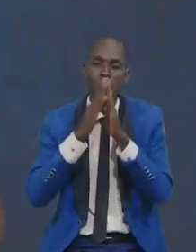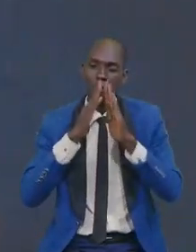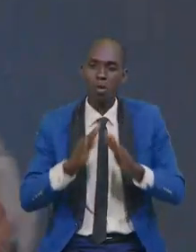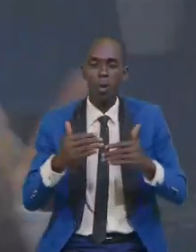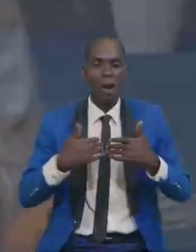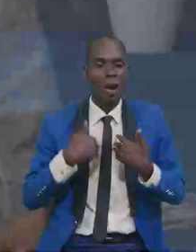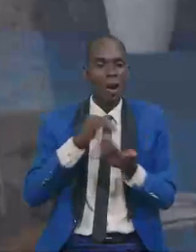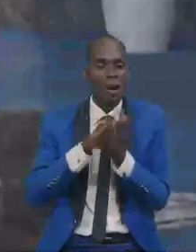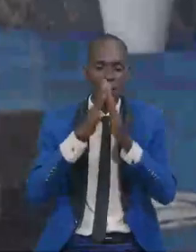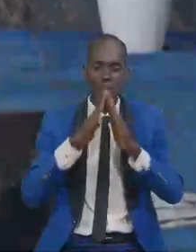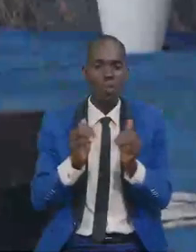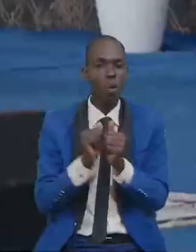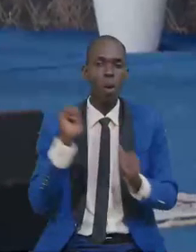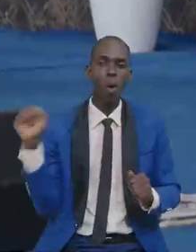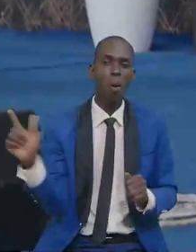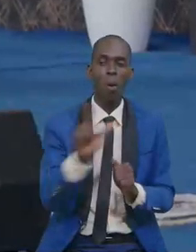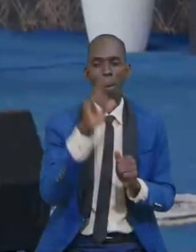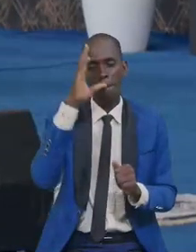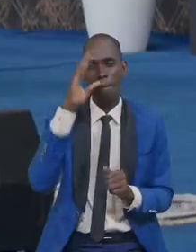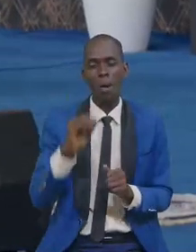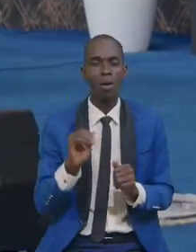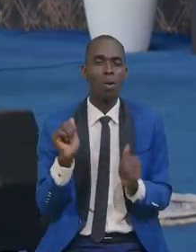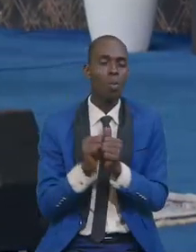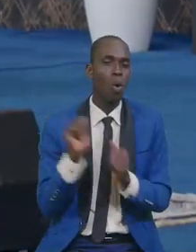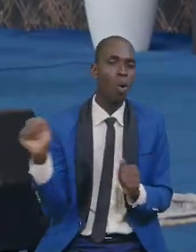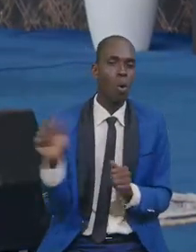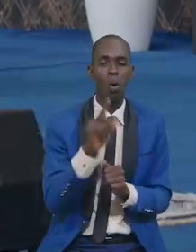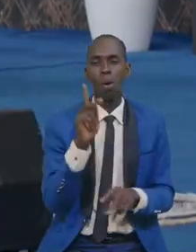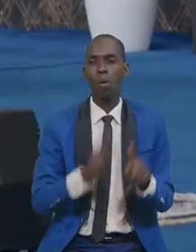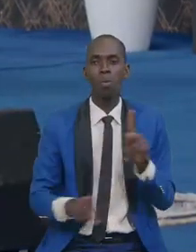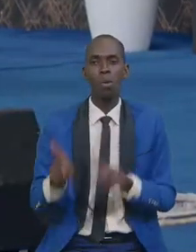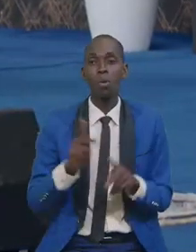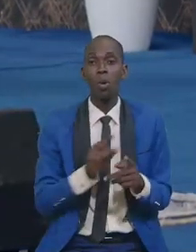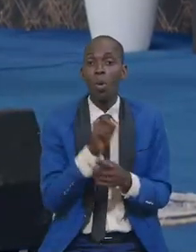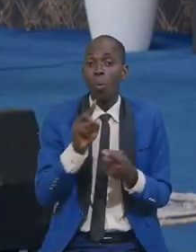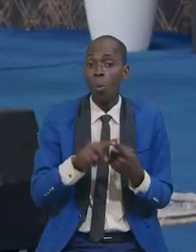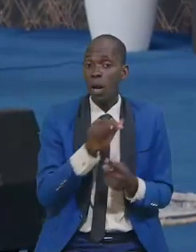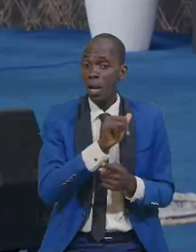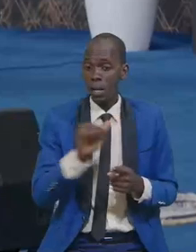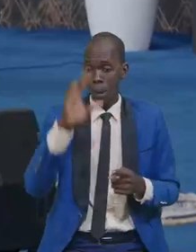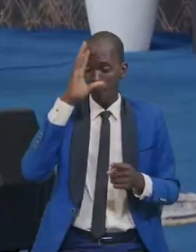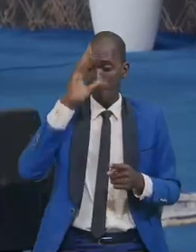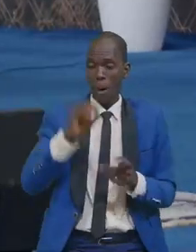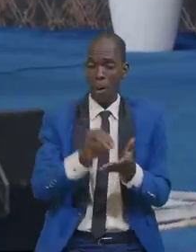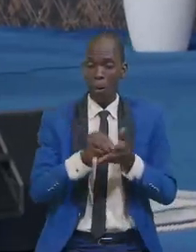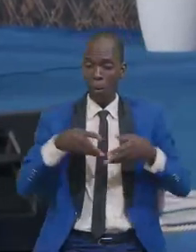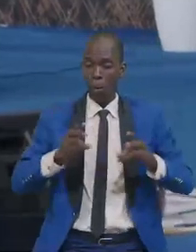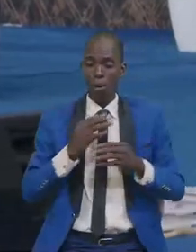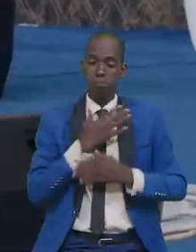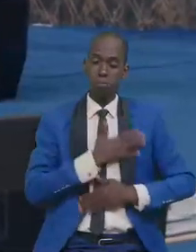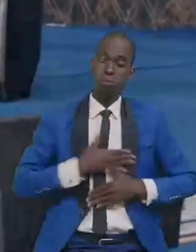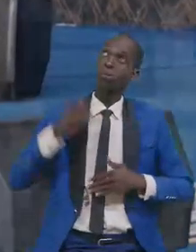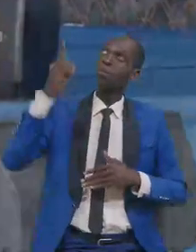as la paix avec tous les hommes et la paix avec tout. Et quand les voix d'un homme sont agréables à